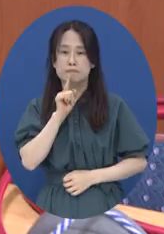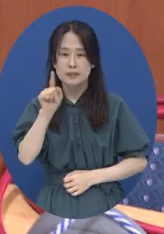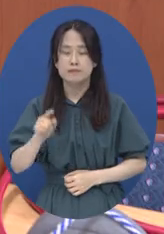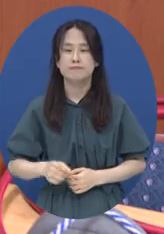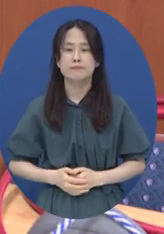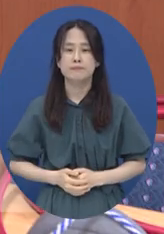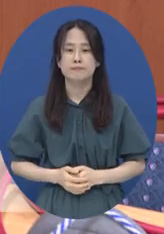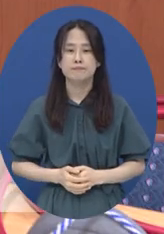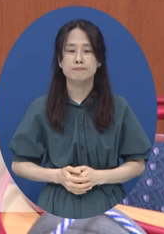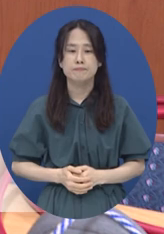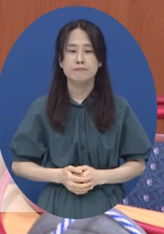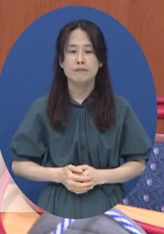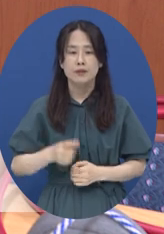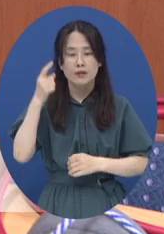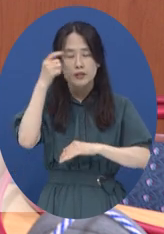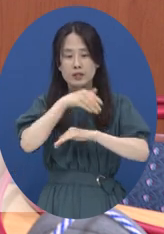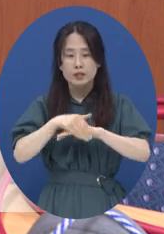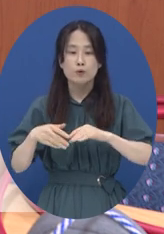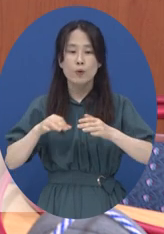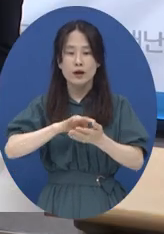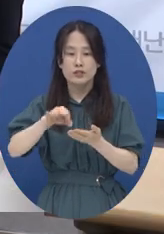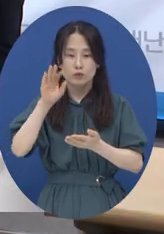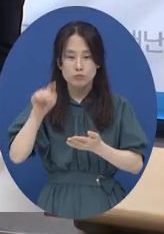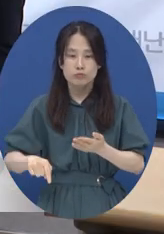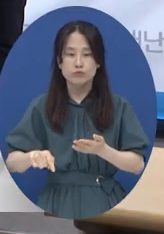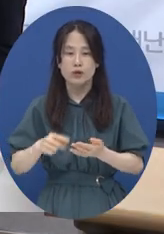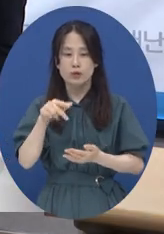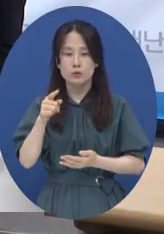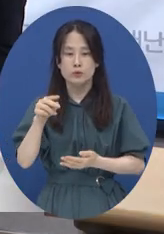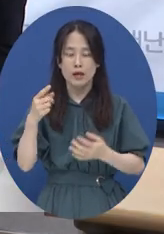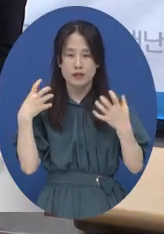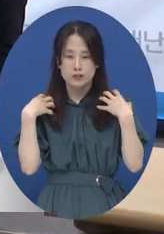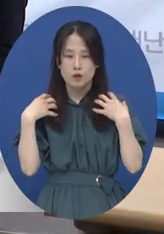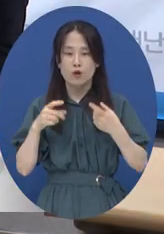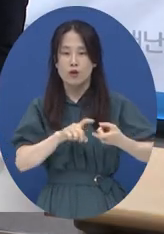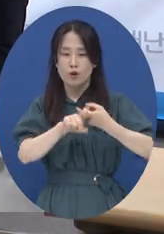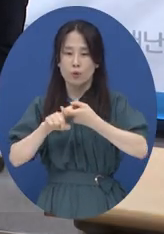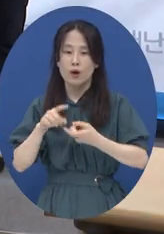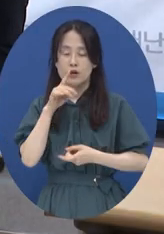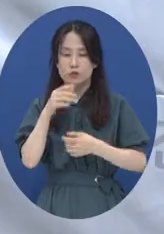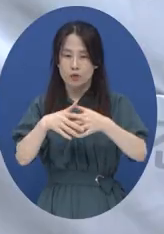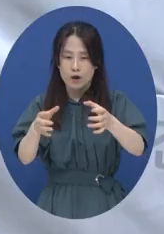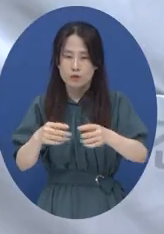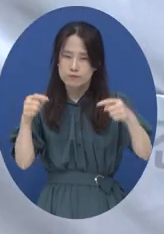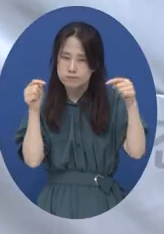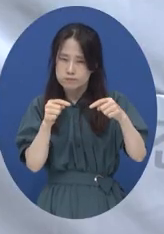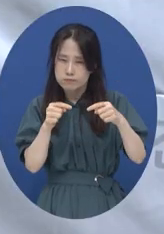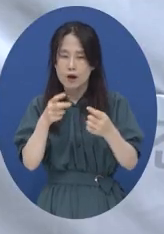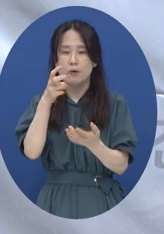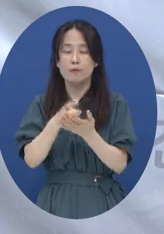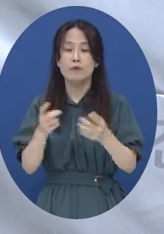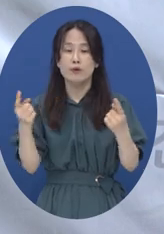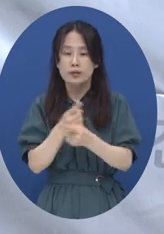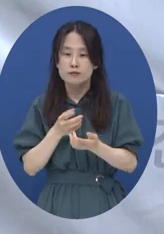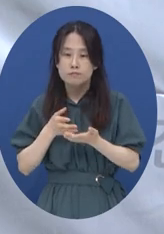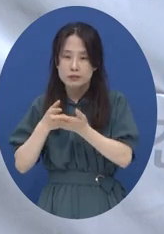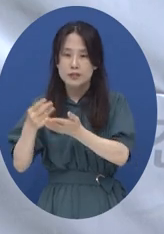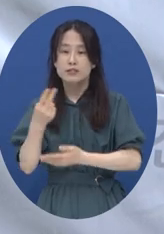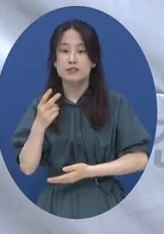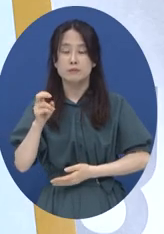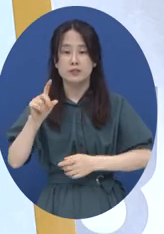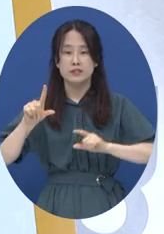하겠습니다. 도는 기획재정부와 조달청을 비롯한 관련 중앙부처와 협의하고 법령 개정을 건의해 오는